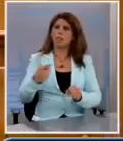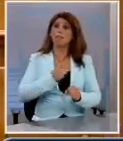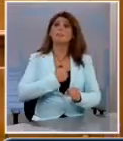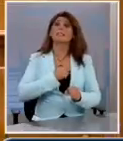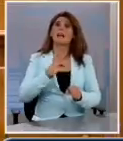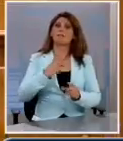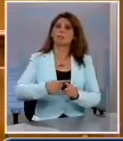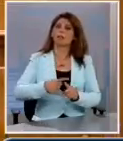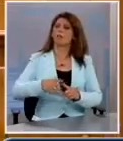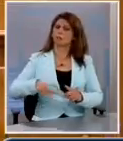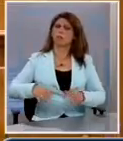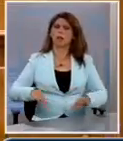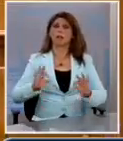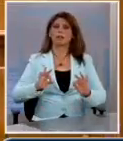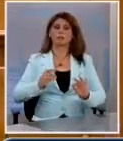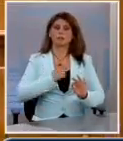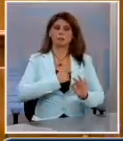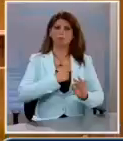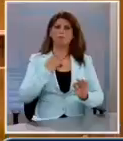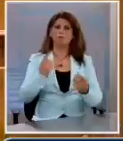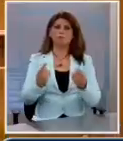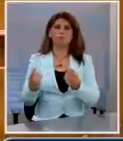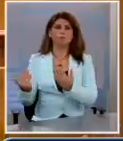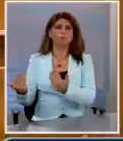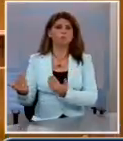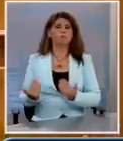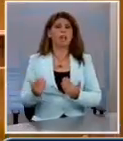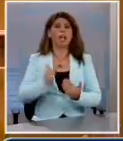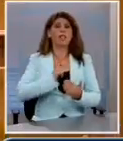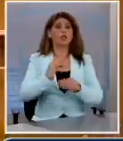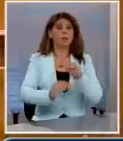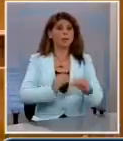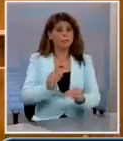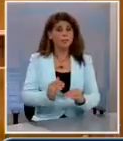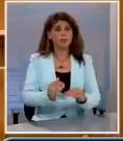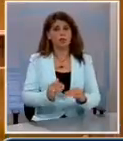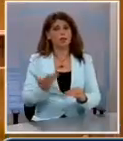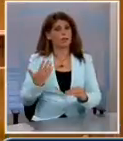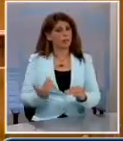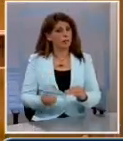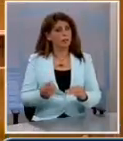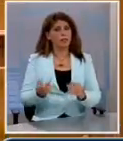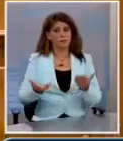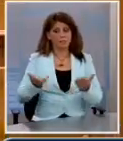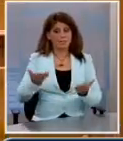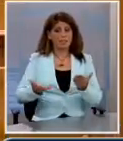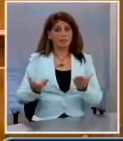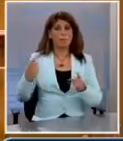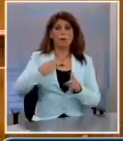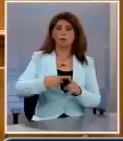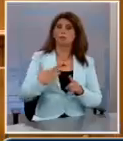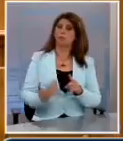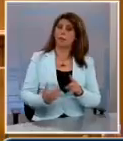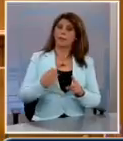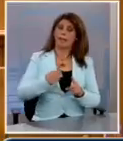επίκεντρο του δικού μας σχεδίου είναι η προσέλκυση ιδιωτικών επενδύσεων και η αξιοποίηση των πολλών συγκριτικών πλεονεκτημάτων που διαθέτει η